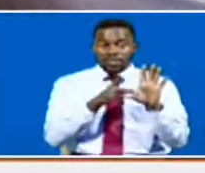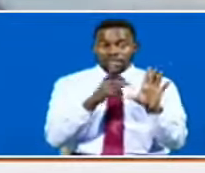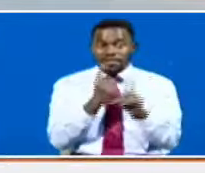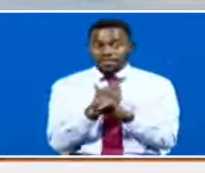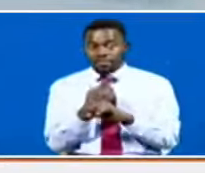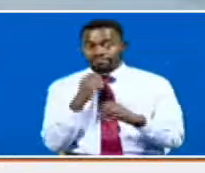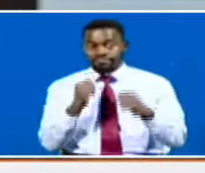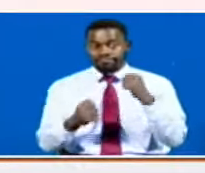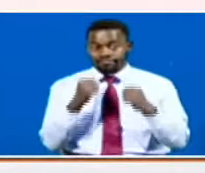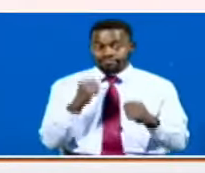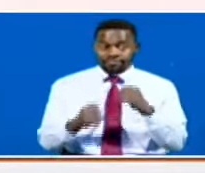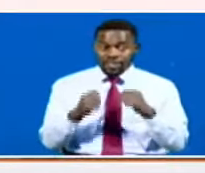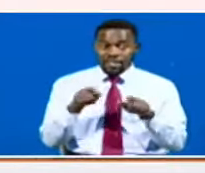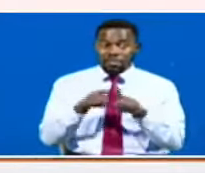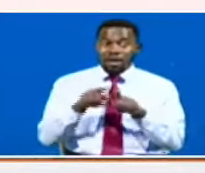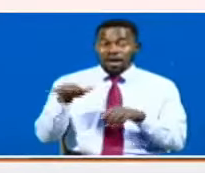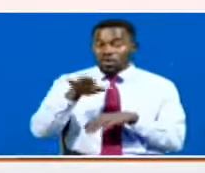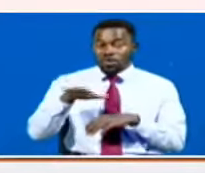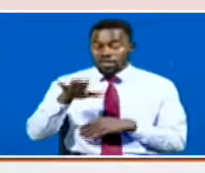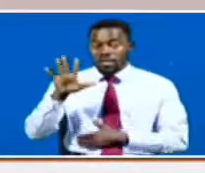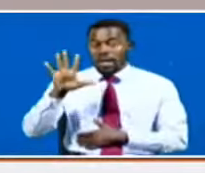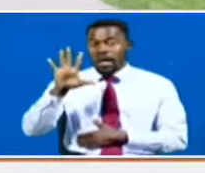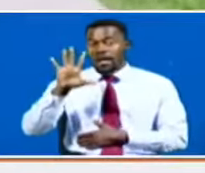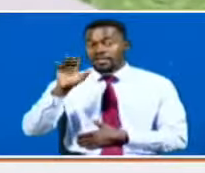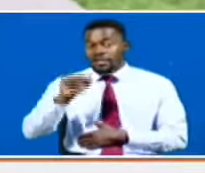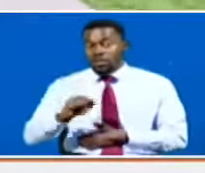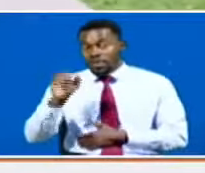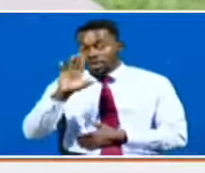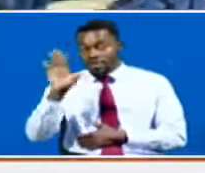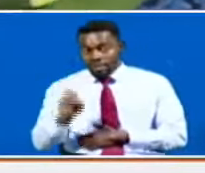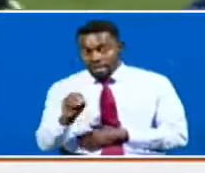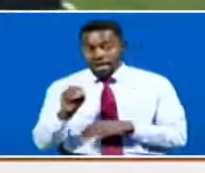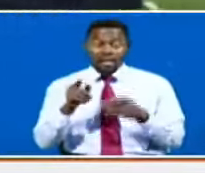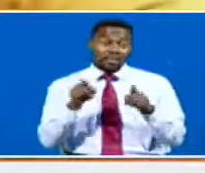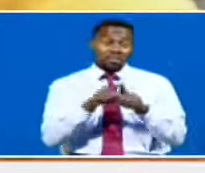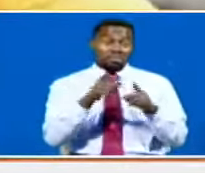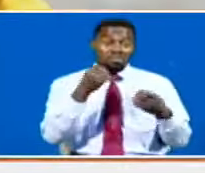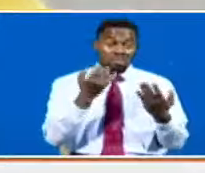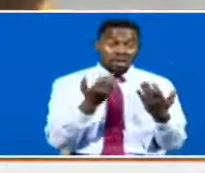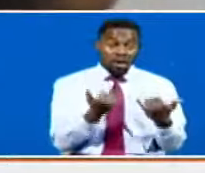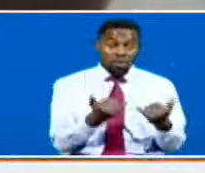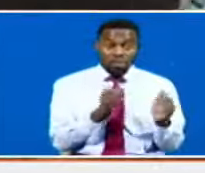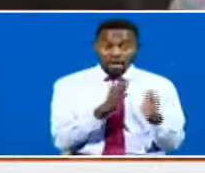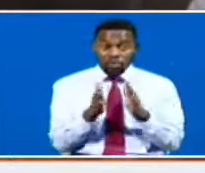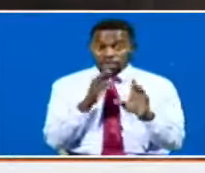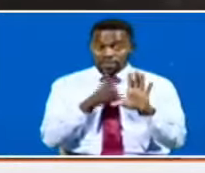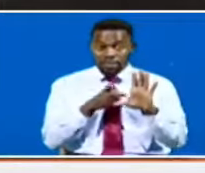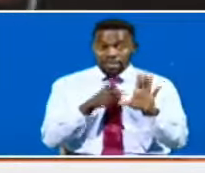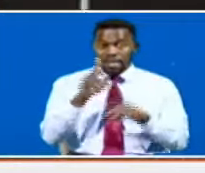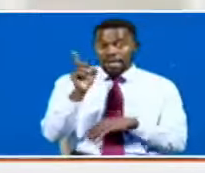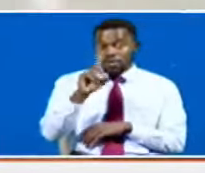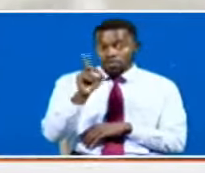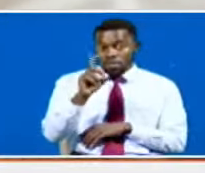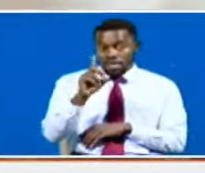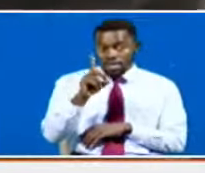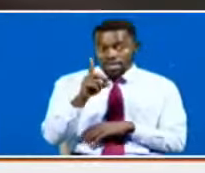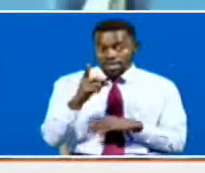ya bridal nchini Afrika Kusini na mbio zake za mwisho Nairobi ikiwa muda wake wa kuitwa kwenye timu ya